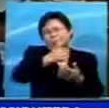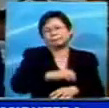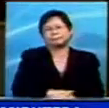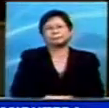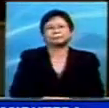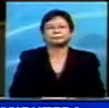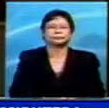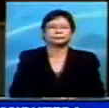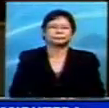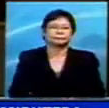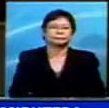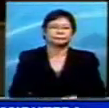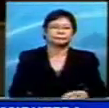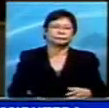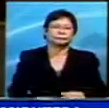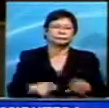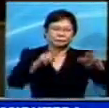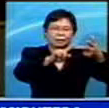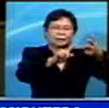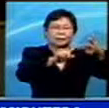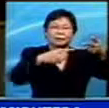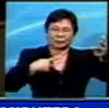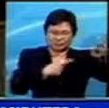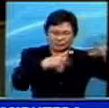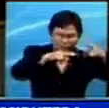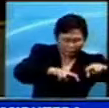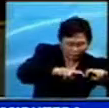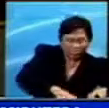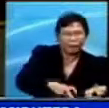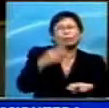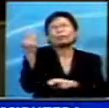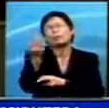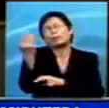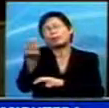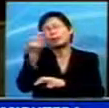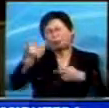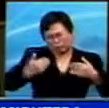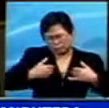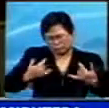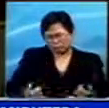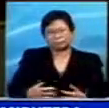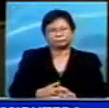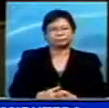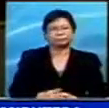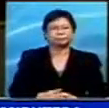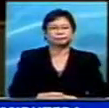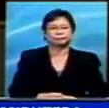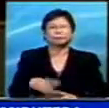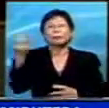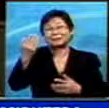perakaunan yang ketiga kita akan mengkaji Normali yang wujud sekarang ni di